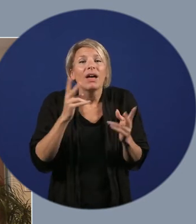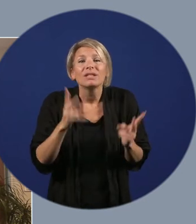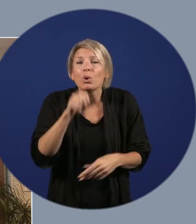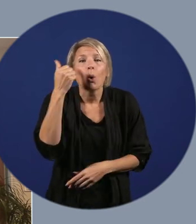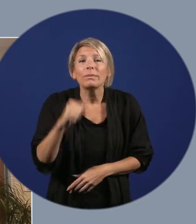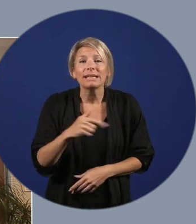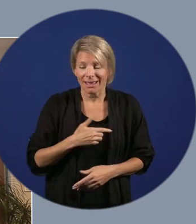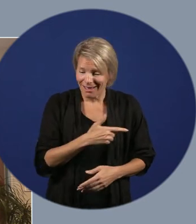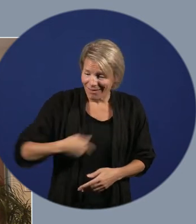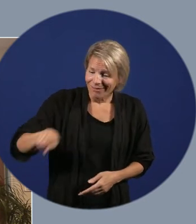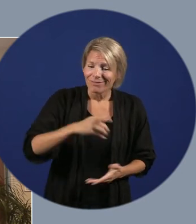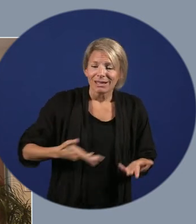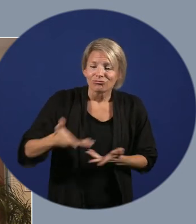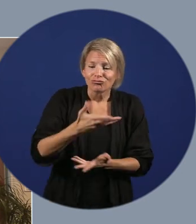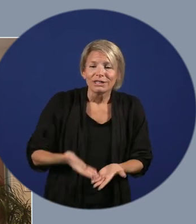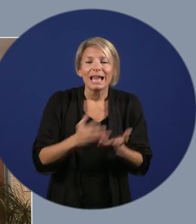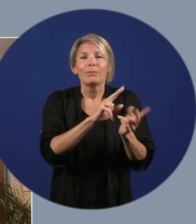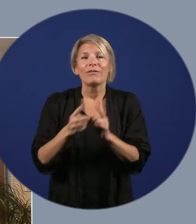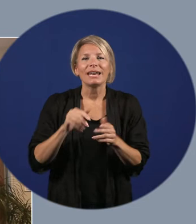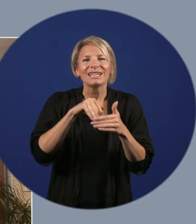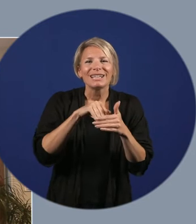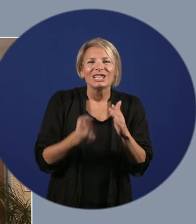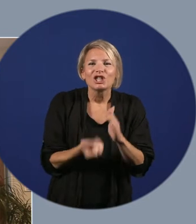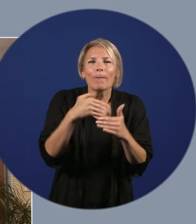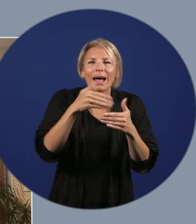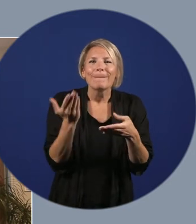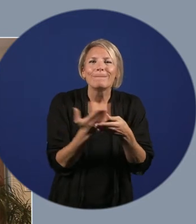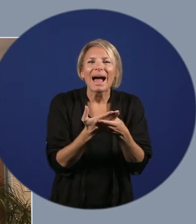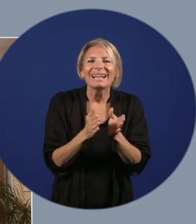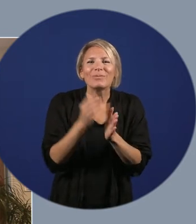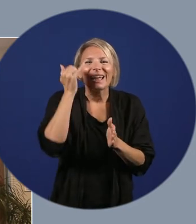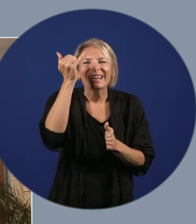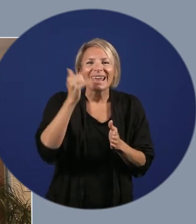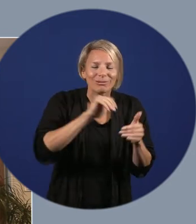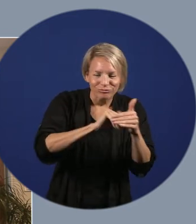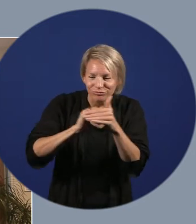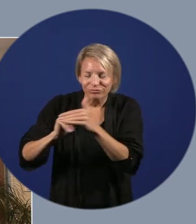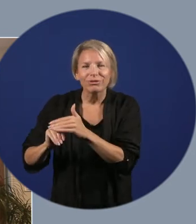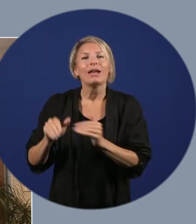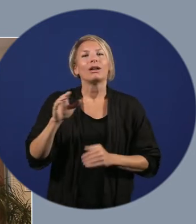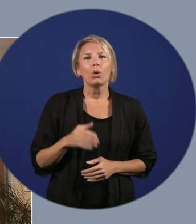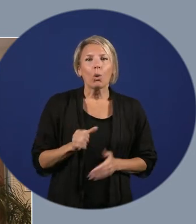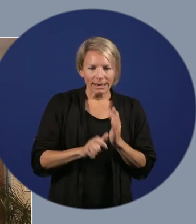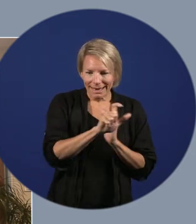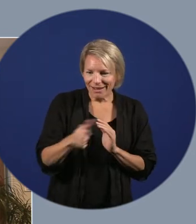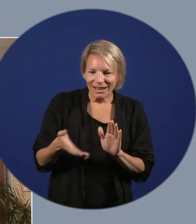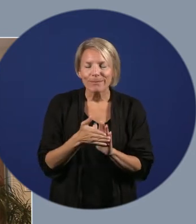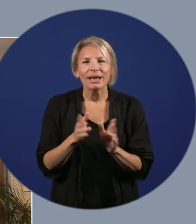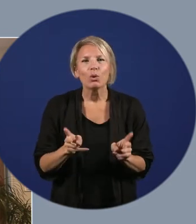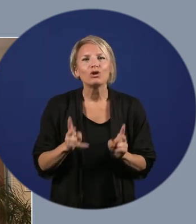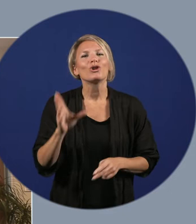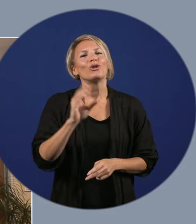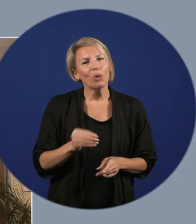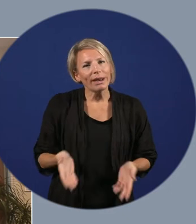Om vi hjälps åt, om vi skapar banker av idéer, av diskussioner, om vi får eleverna och med oss, då går det ganska